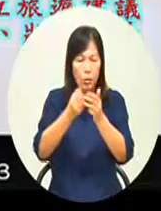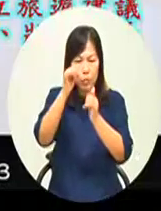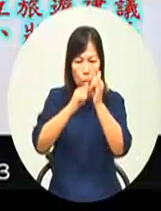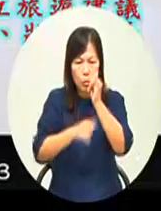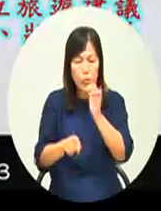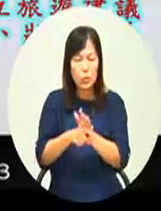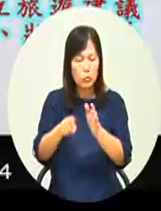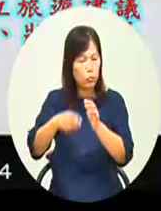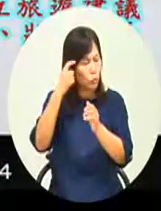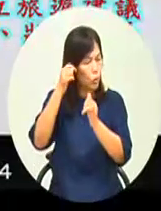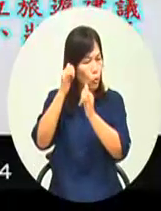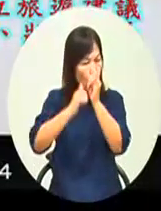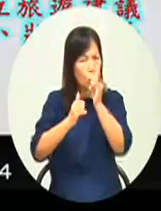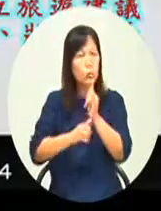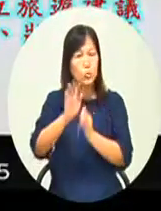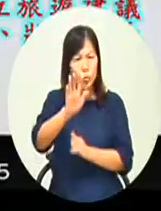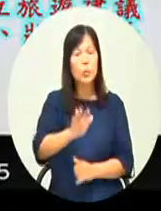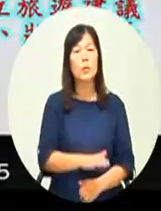很有故事的一个